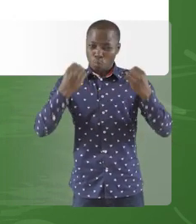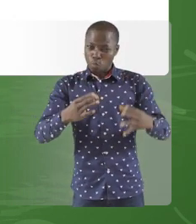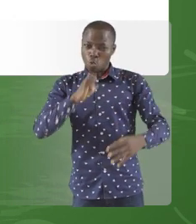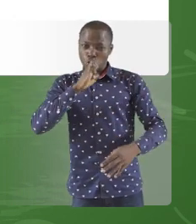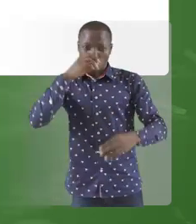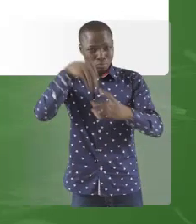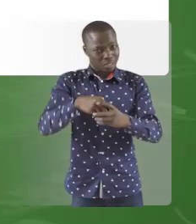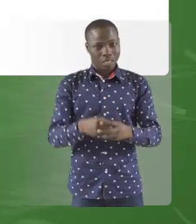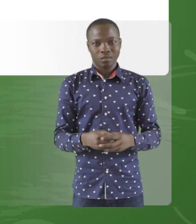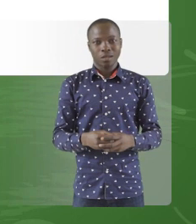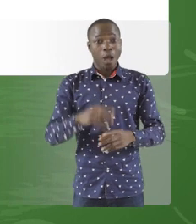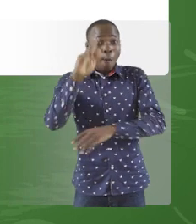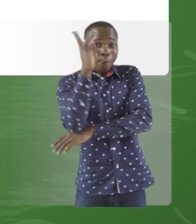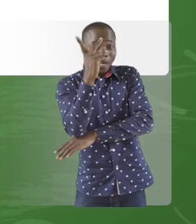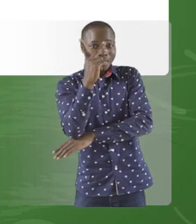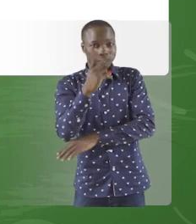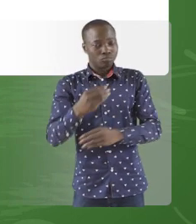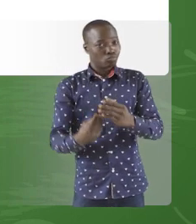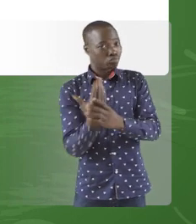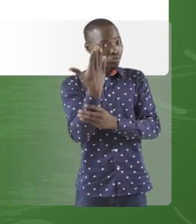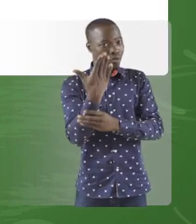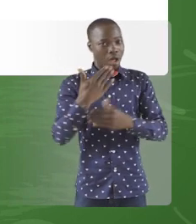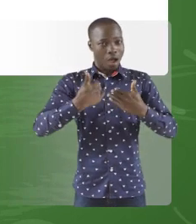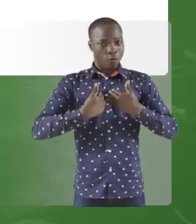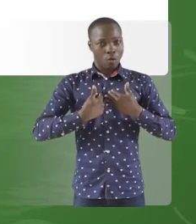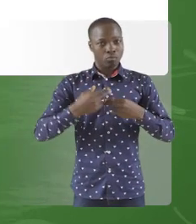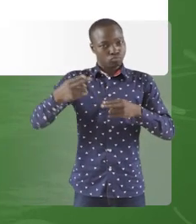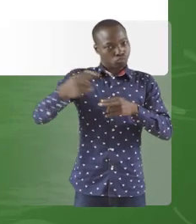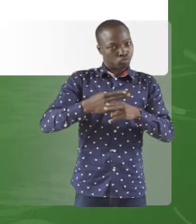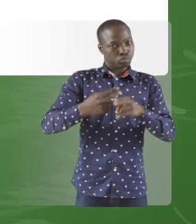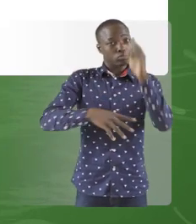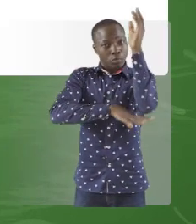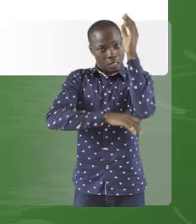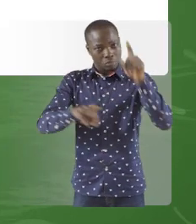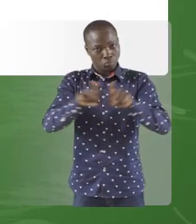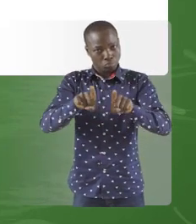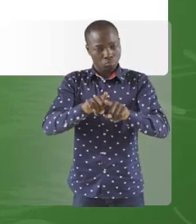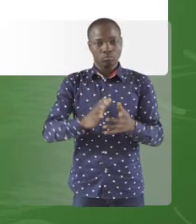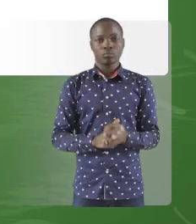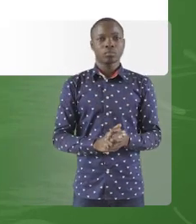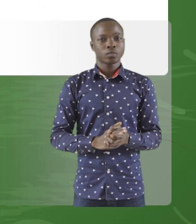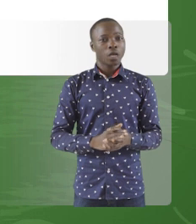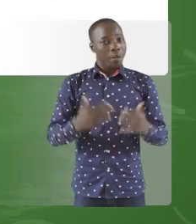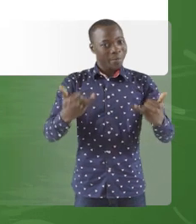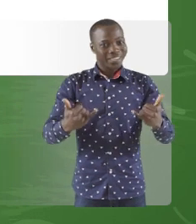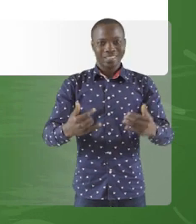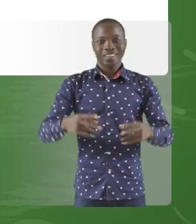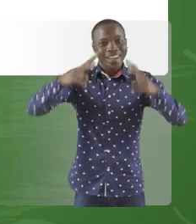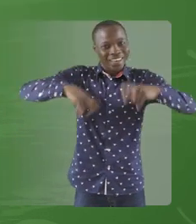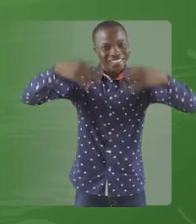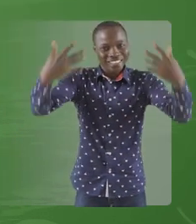s'y développent ont des racines courtes. Une fois l'analyse est